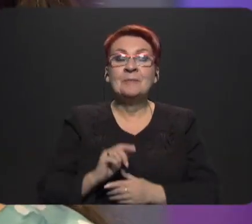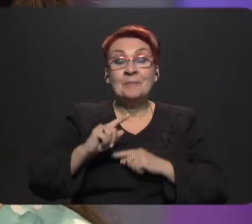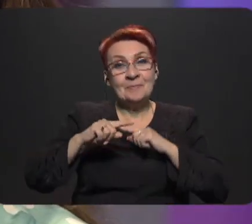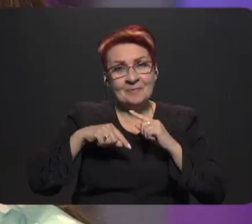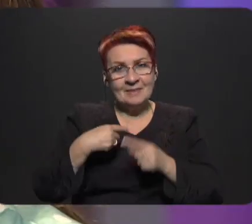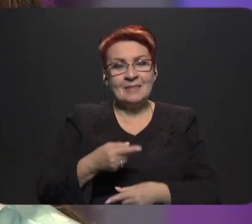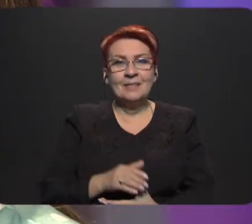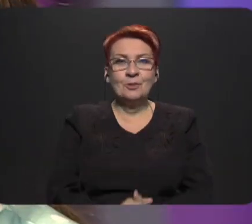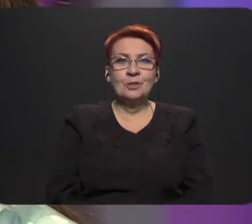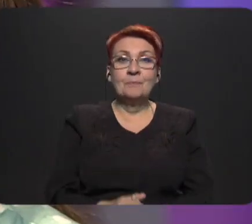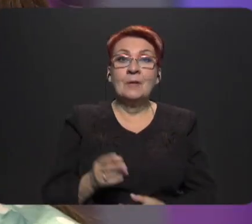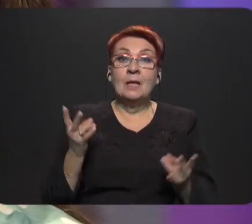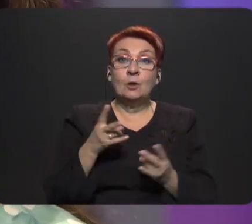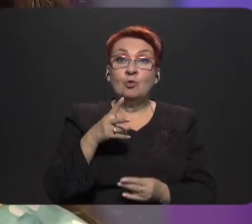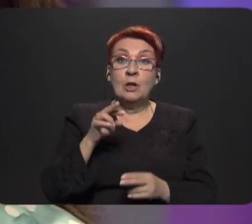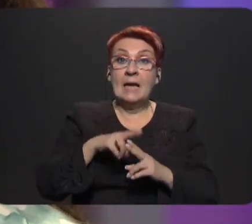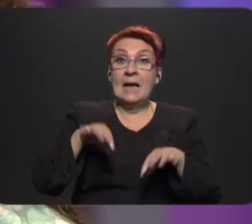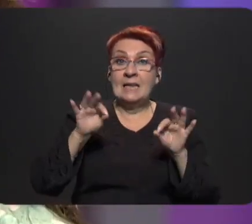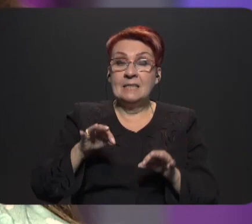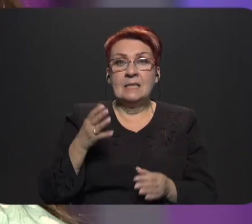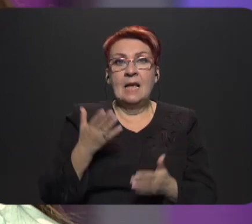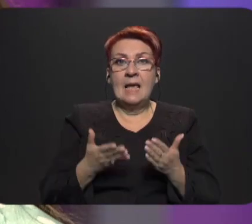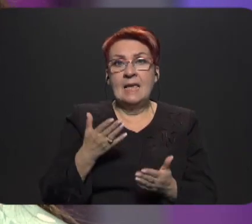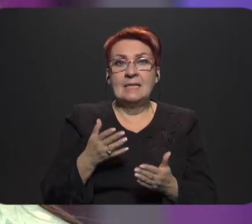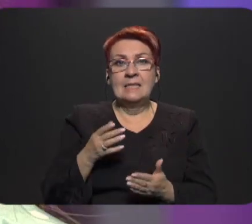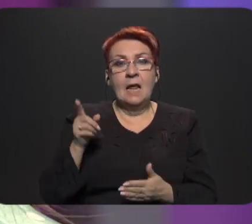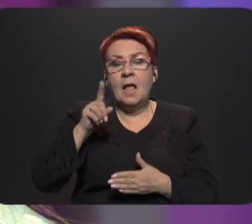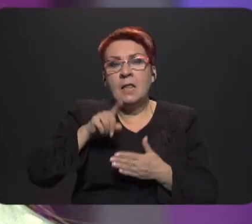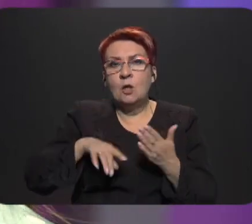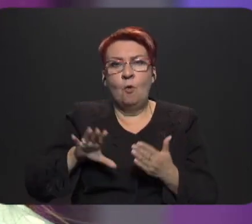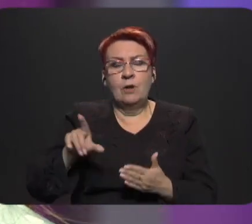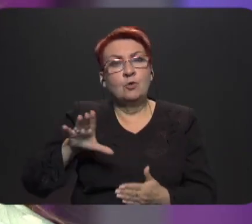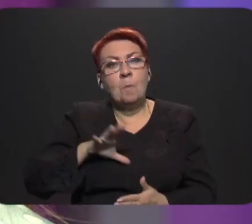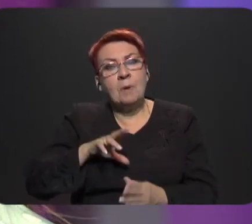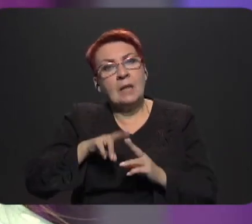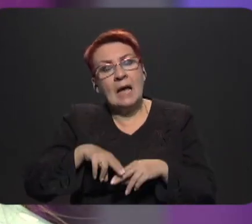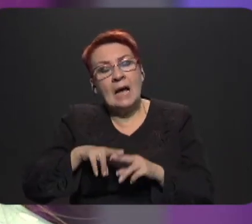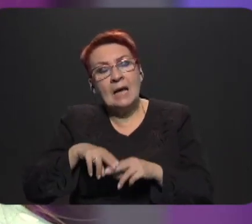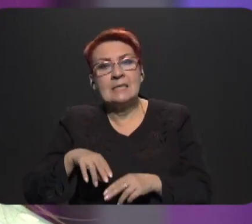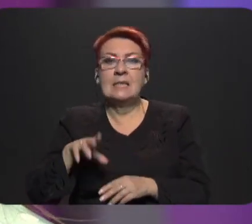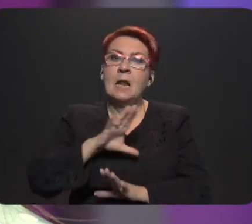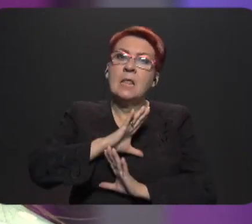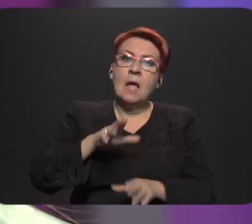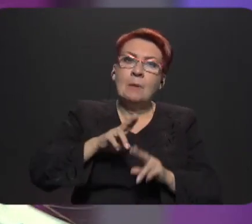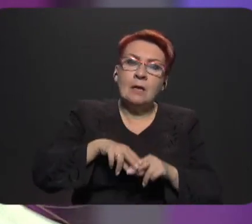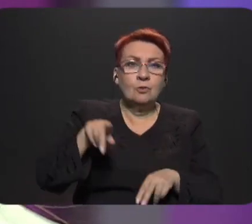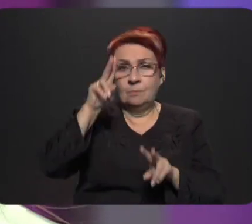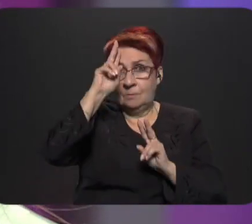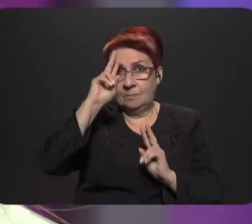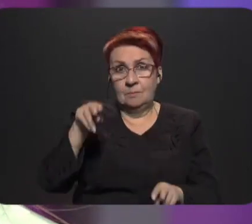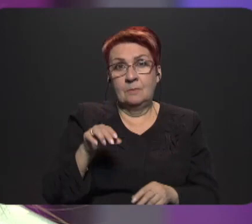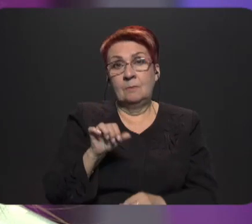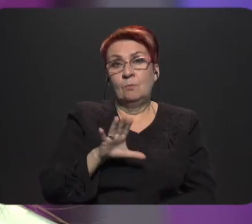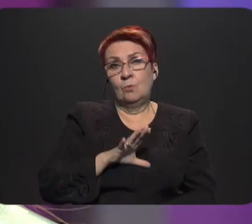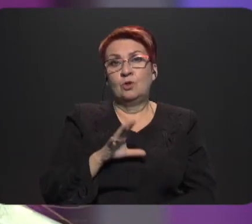такой вопрос. Нужно ли креститься, если не уверен, что крещен? Ну вот бывают такие ситуации, люди нам часто о них пишут, что